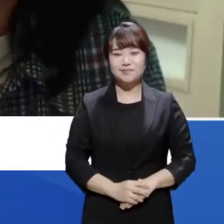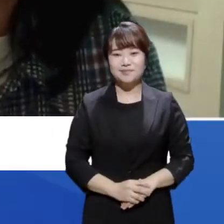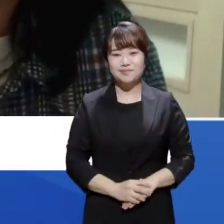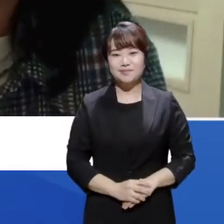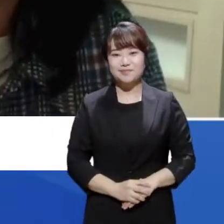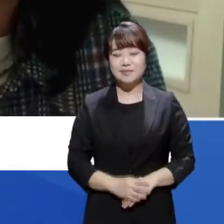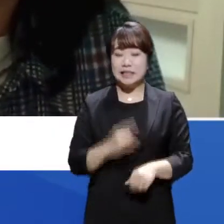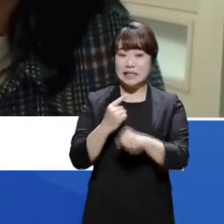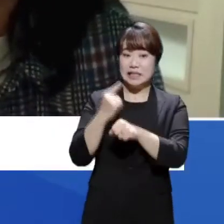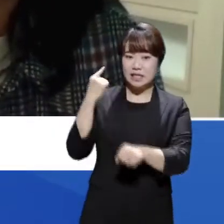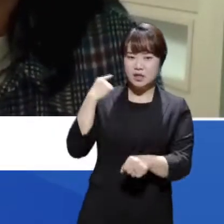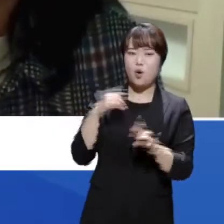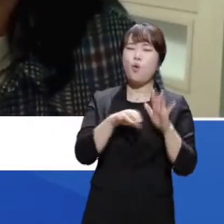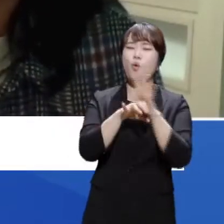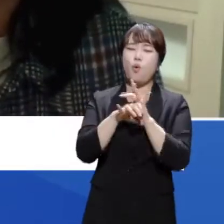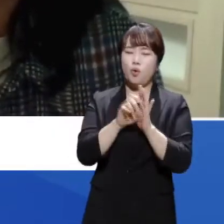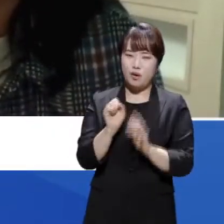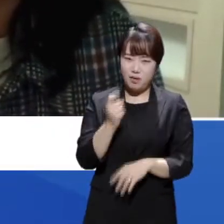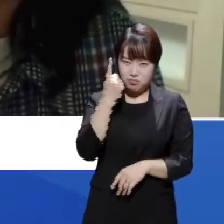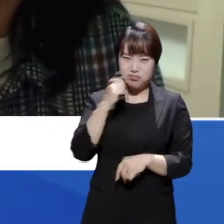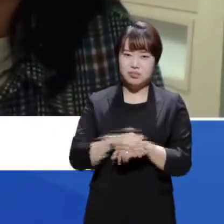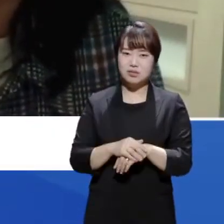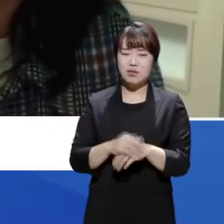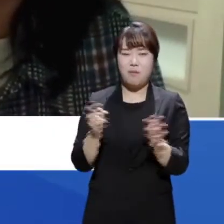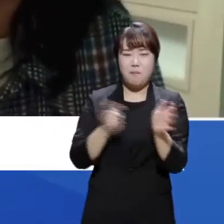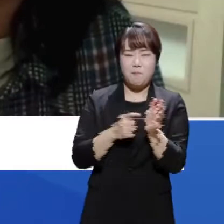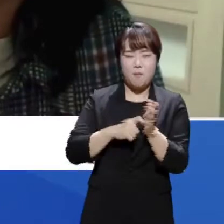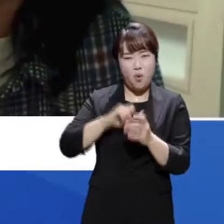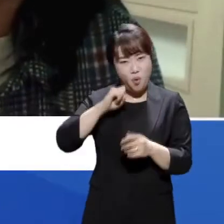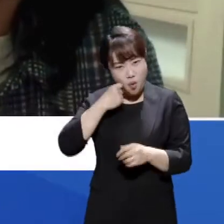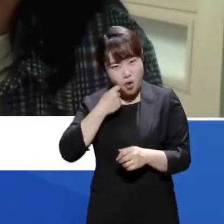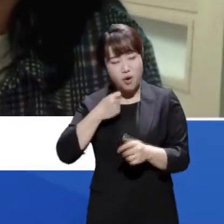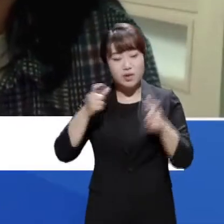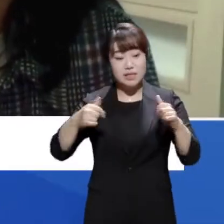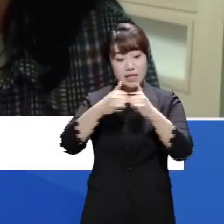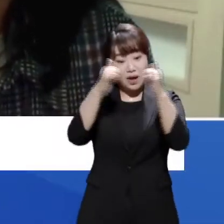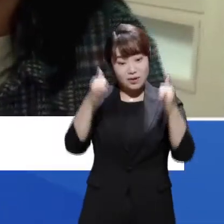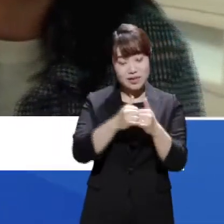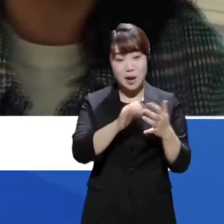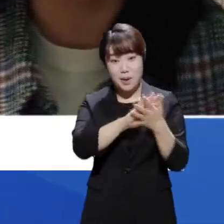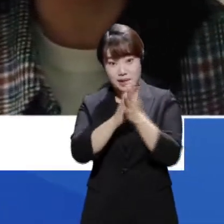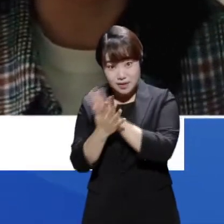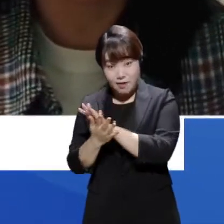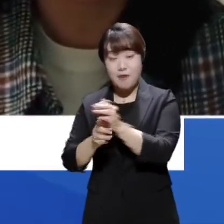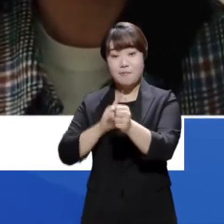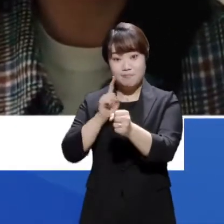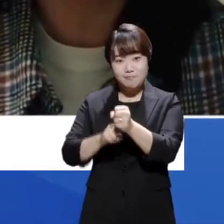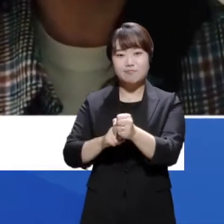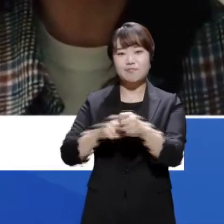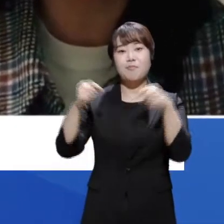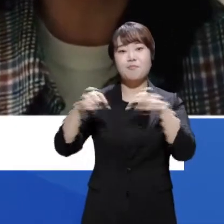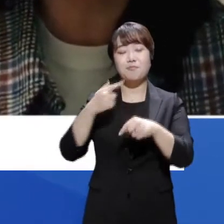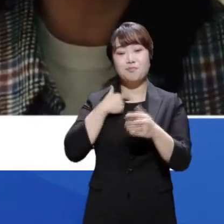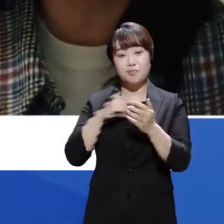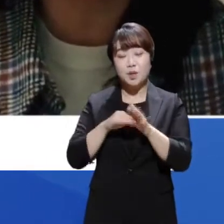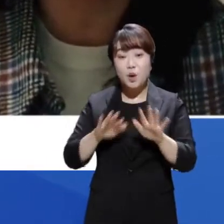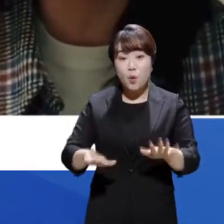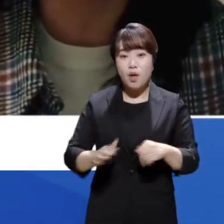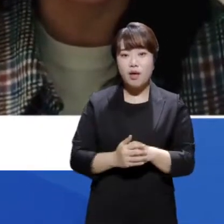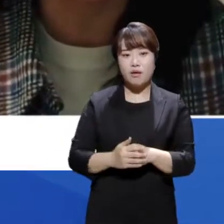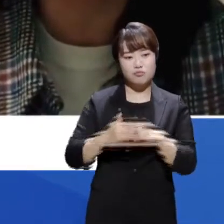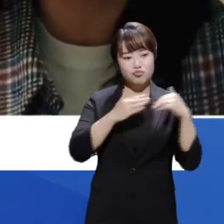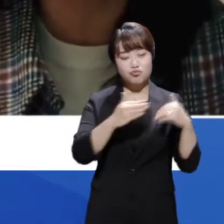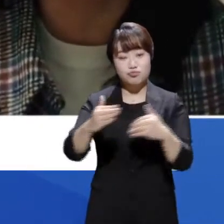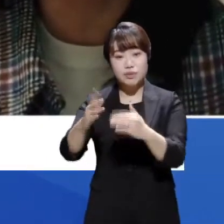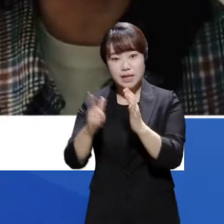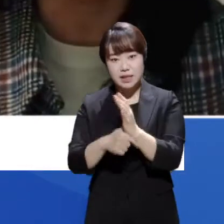네, 지난해는 코로나 팬데믹으로 재난시대 지역사회 전환이라는 기조 강연으로 시작했었는데요. 올해는 컨퍼런스 준비